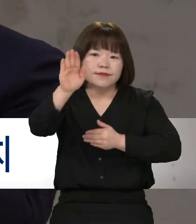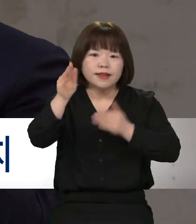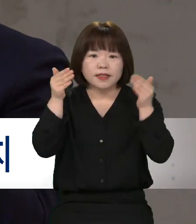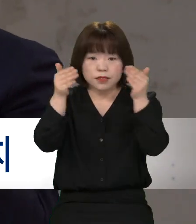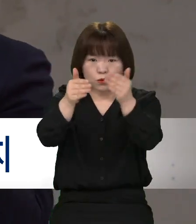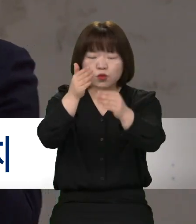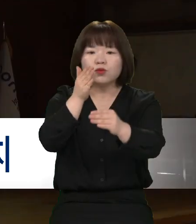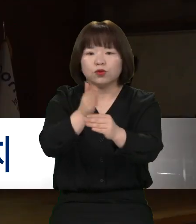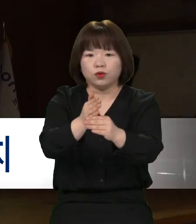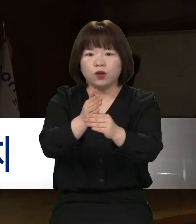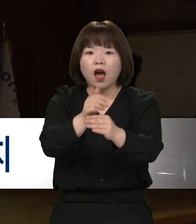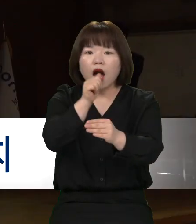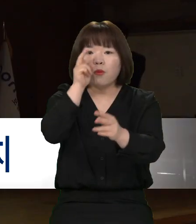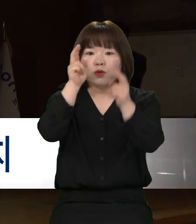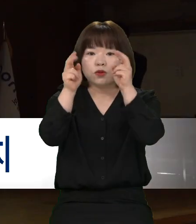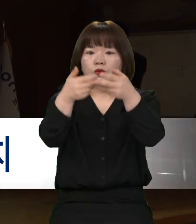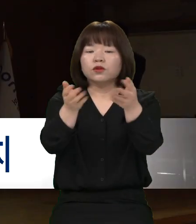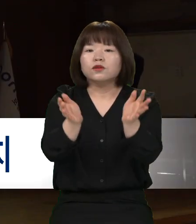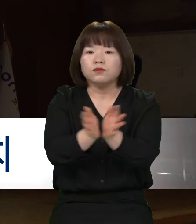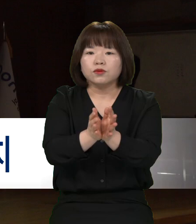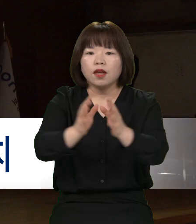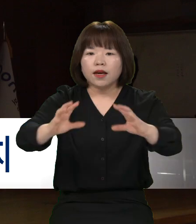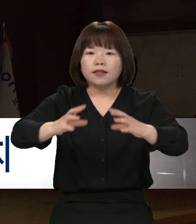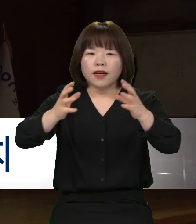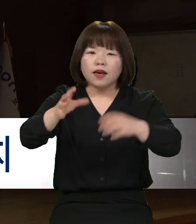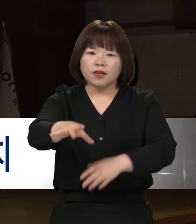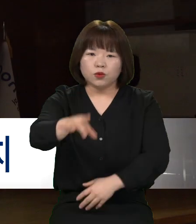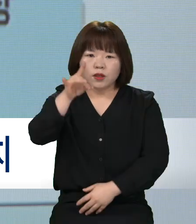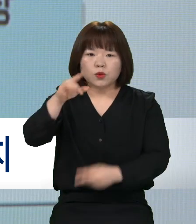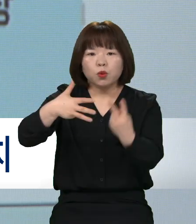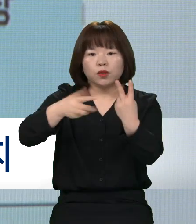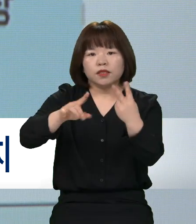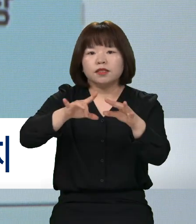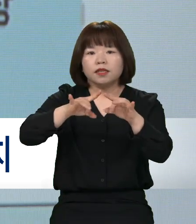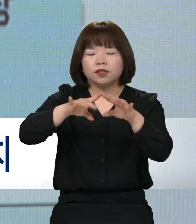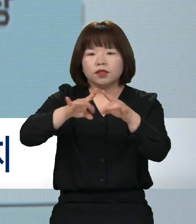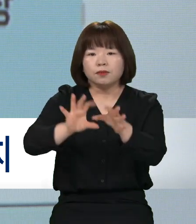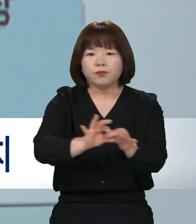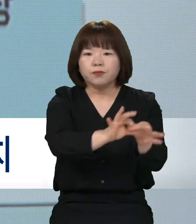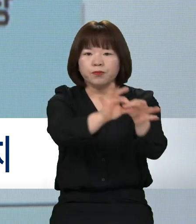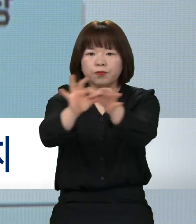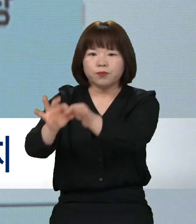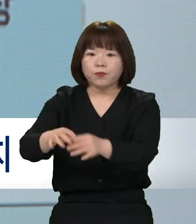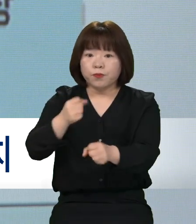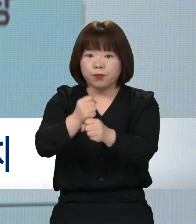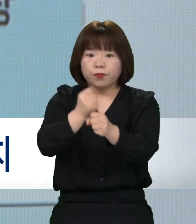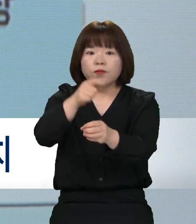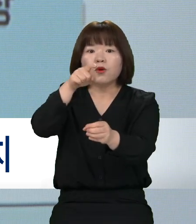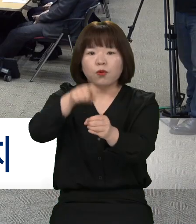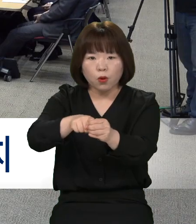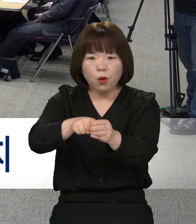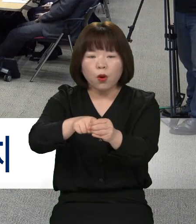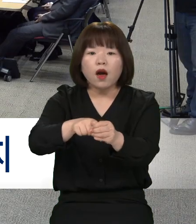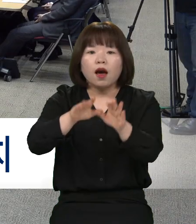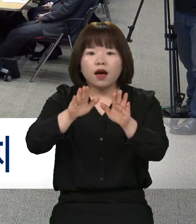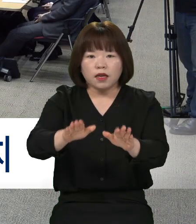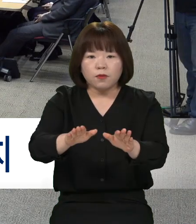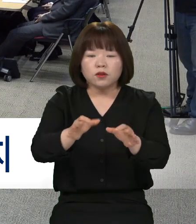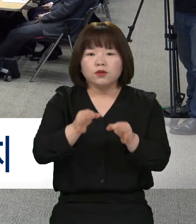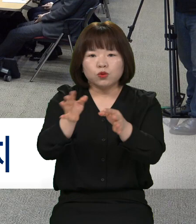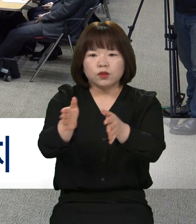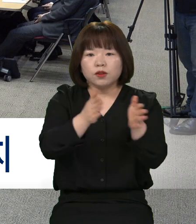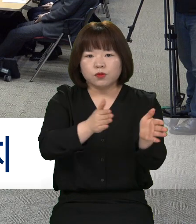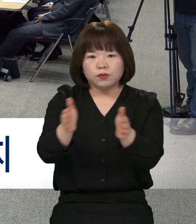각광받고 있는 가운데 포스코 그룹은 세계 최초 2차전지 소재 전 밸류체인 구축을 목표로 이번 생산